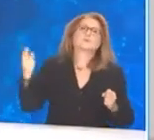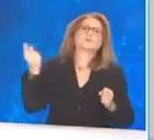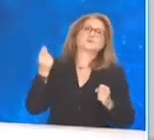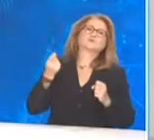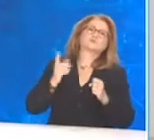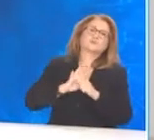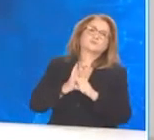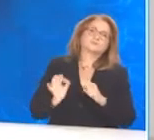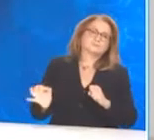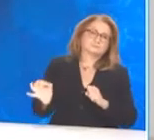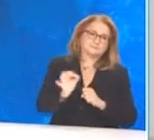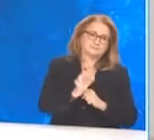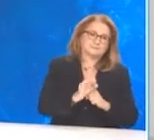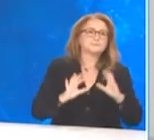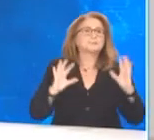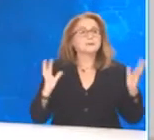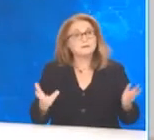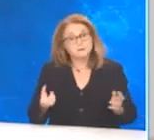αποφάσεις δεν είναι μόνο τα ποσοτικά.